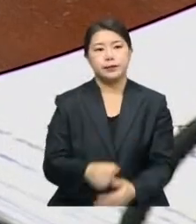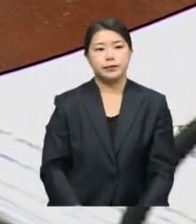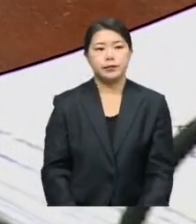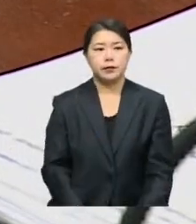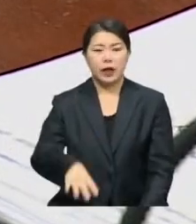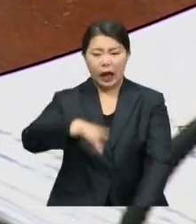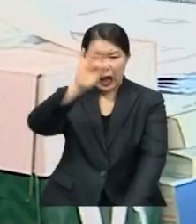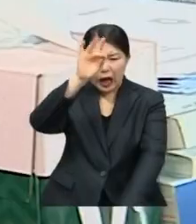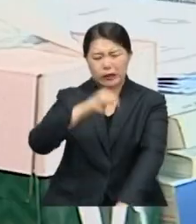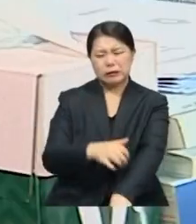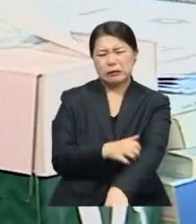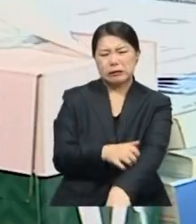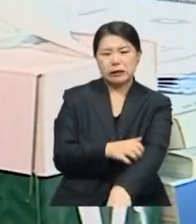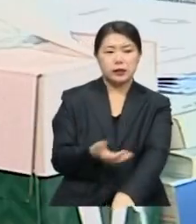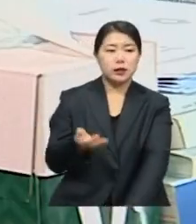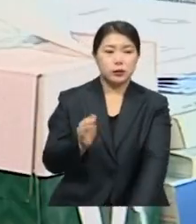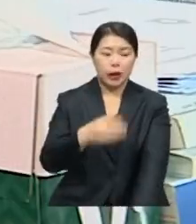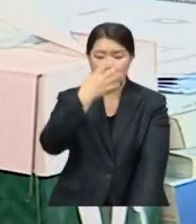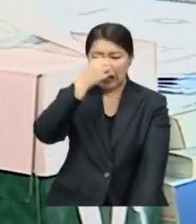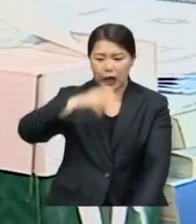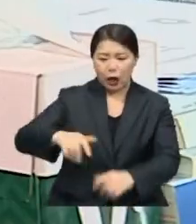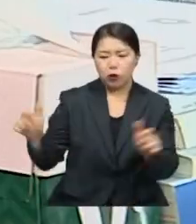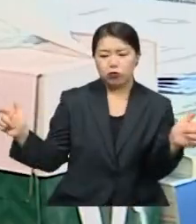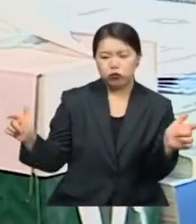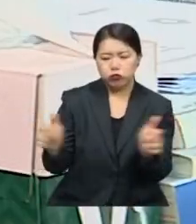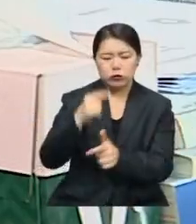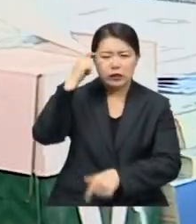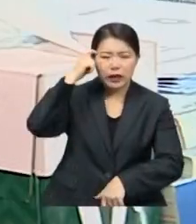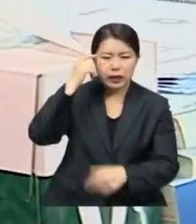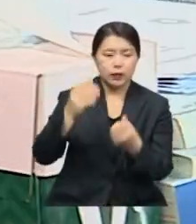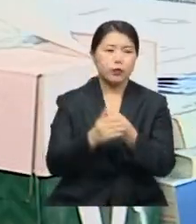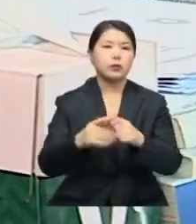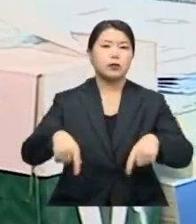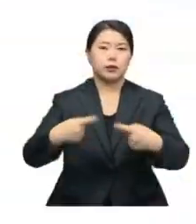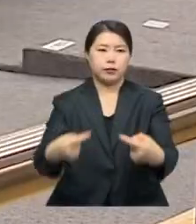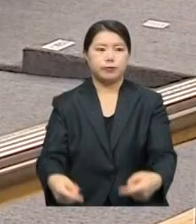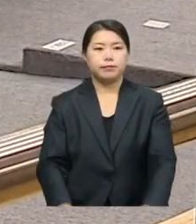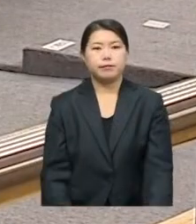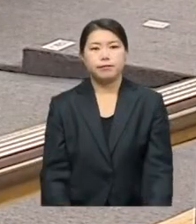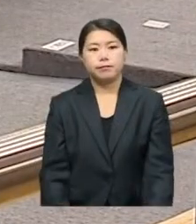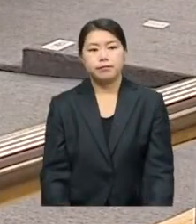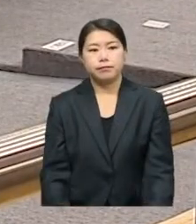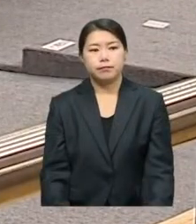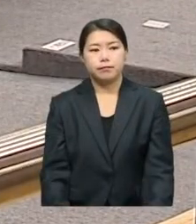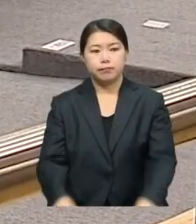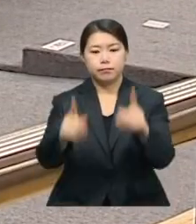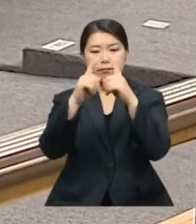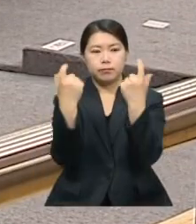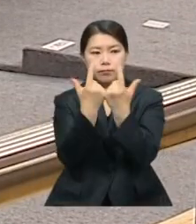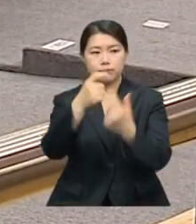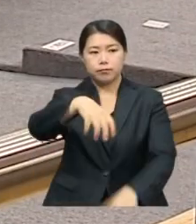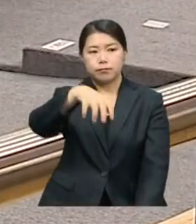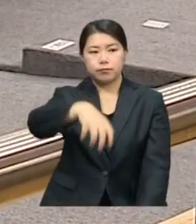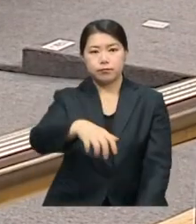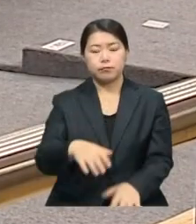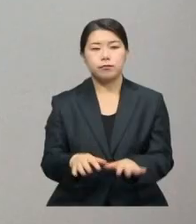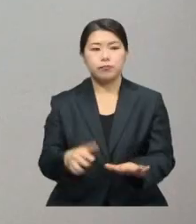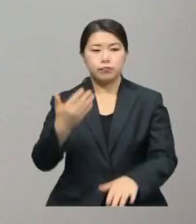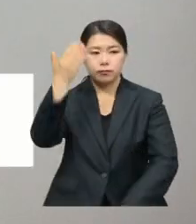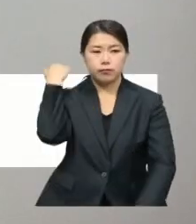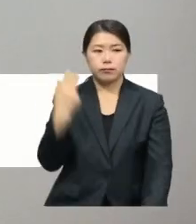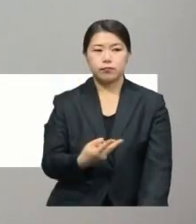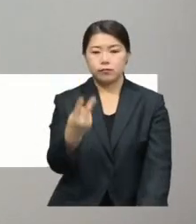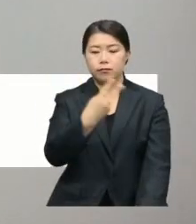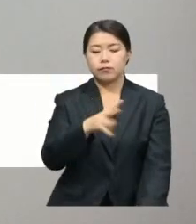조금 불편했지만 쓰레기를 줄인다는 생각에 적극 동참합니다 사실 성북구 의회는 지난